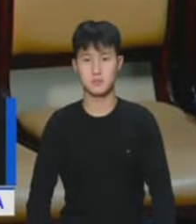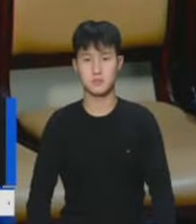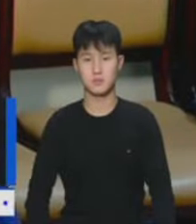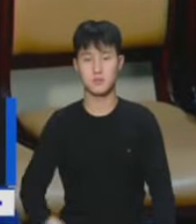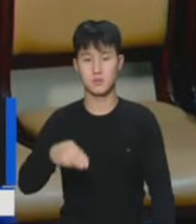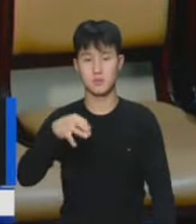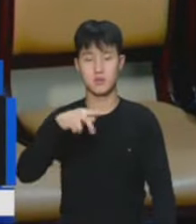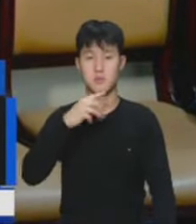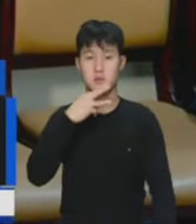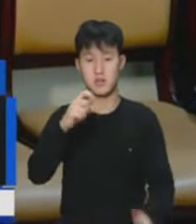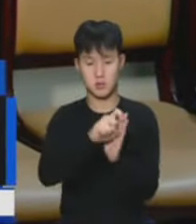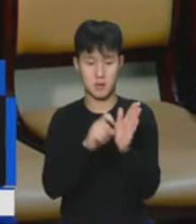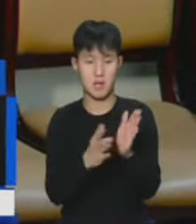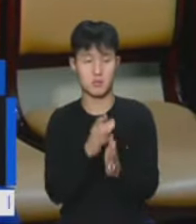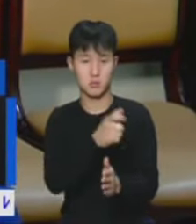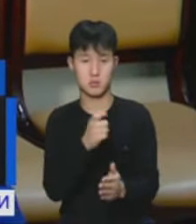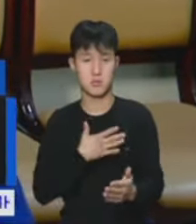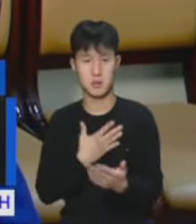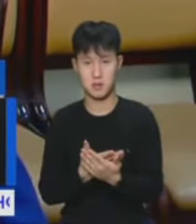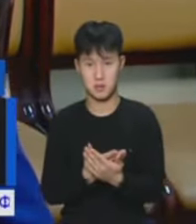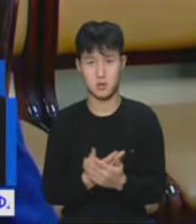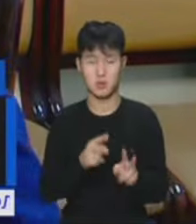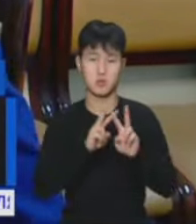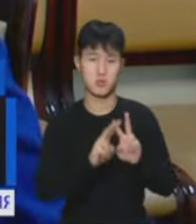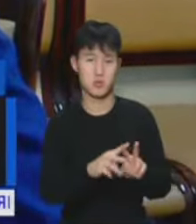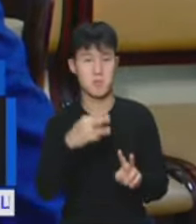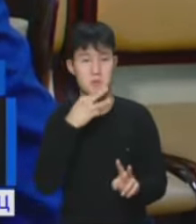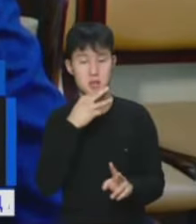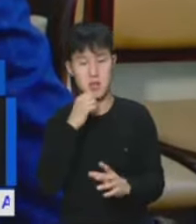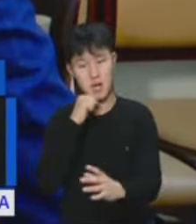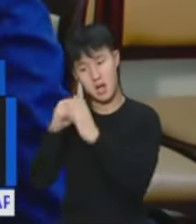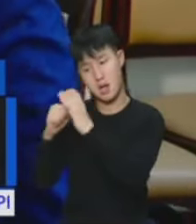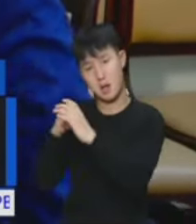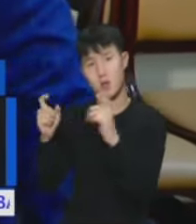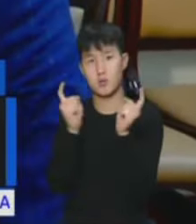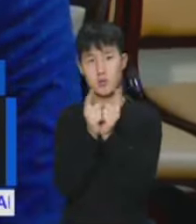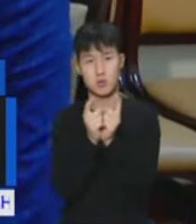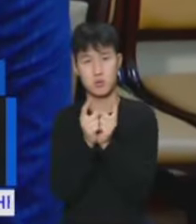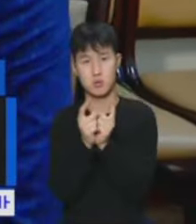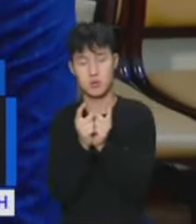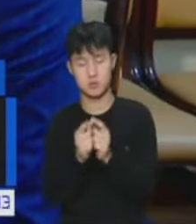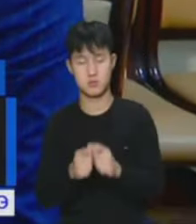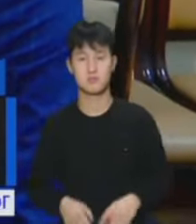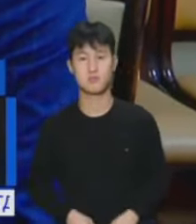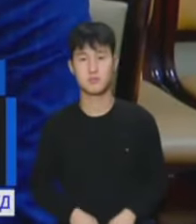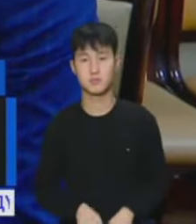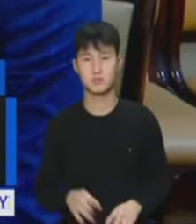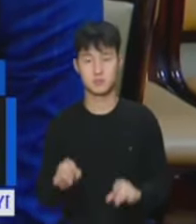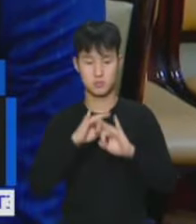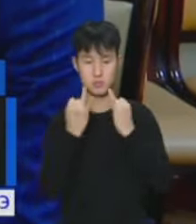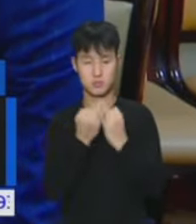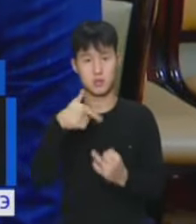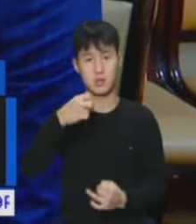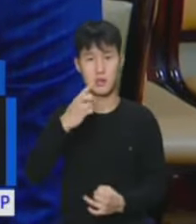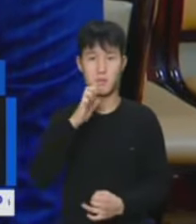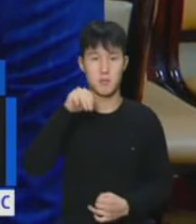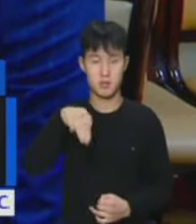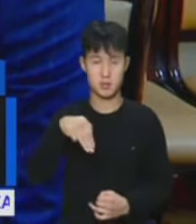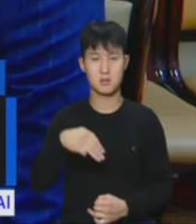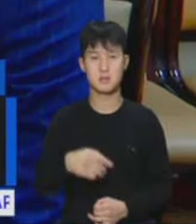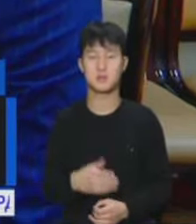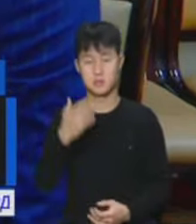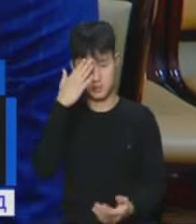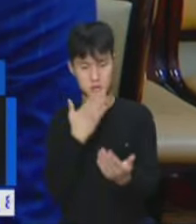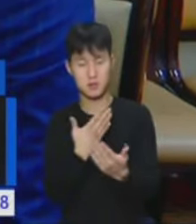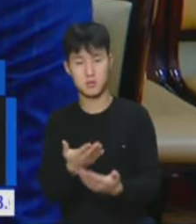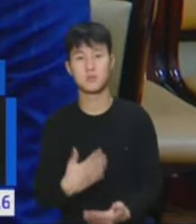Тэгвэл мэдээлэл хөтөлбөртөө хамтдаа үзэж байлаа. Зөвлөлүүлээд мэдээний зочныг уулзалж байна. Зөвхөн удаагийн мэдээний зочноор улсын хурлын гишүүн Гамбатарчин сайн байна уу? Сайн байна